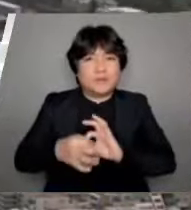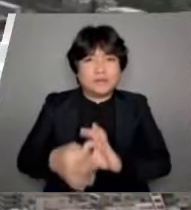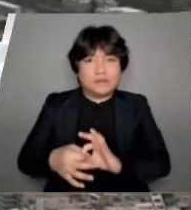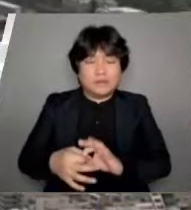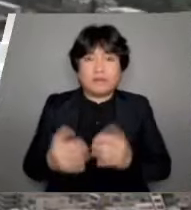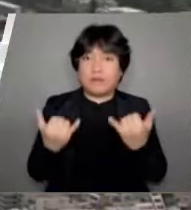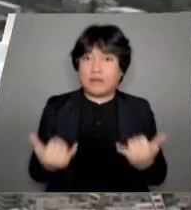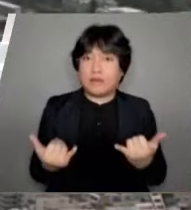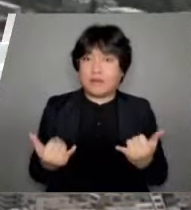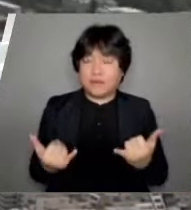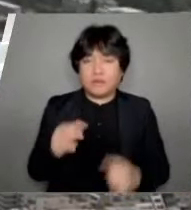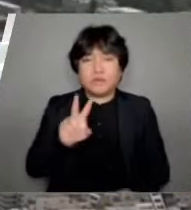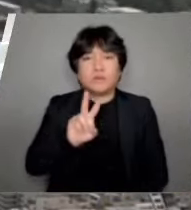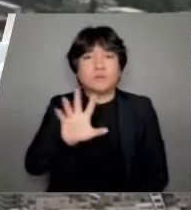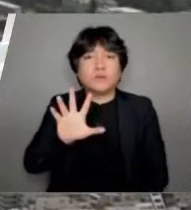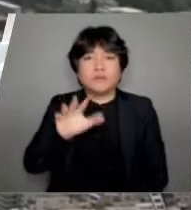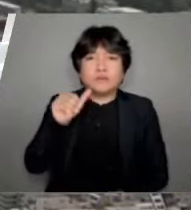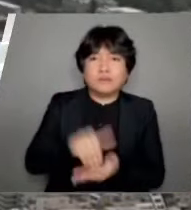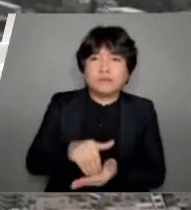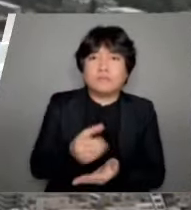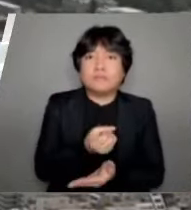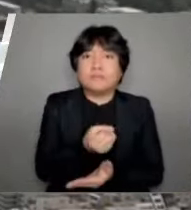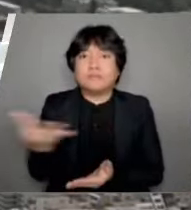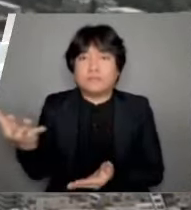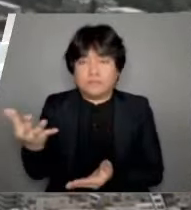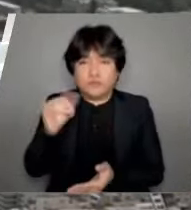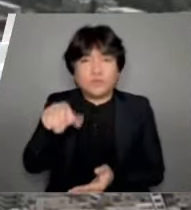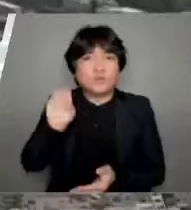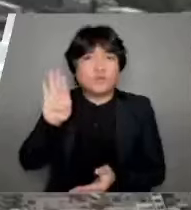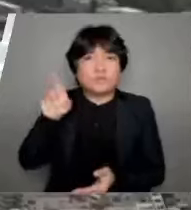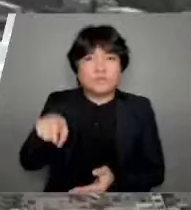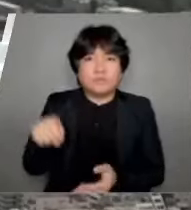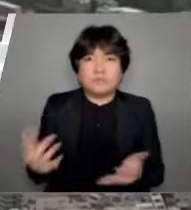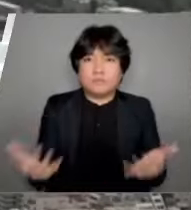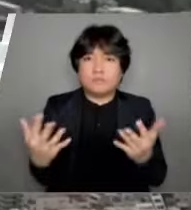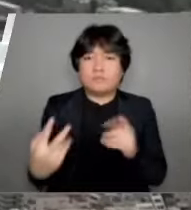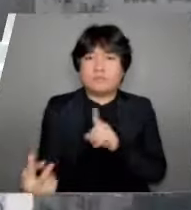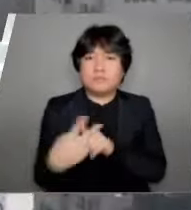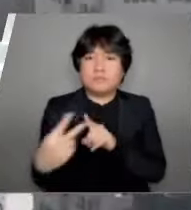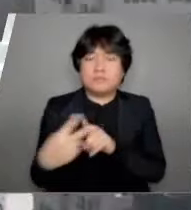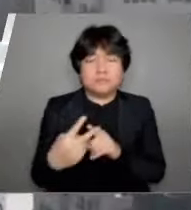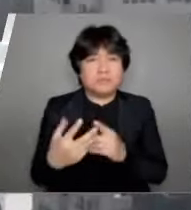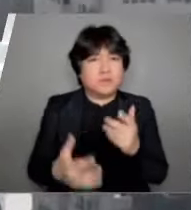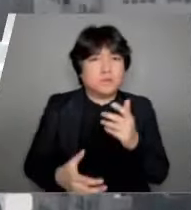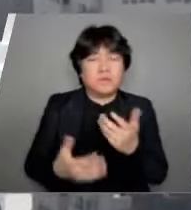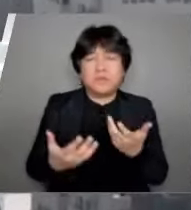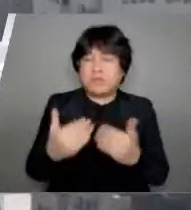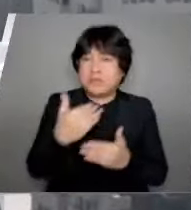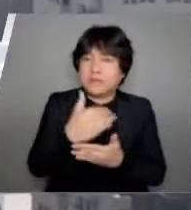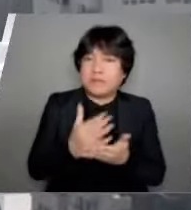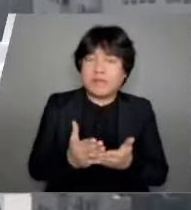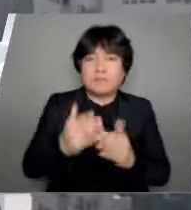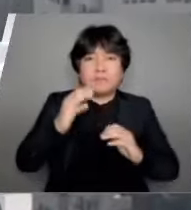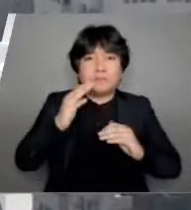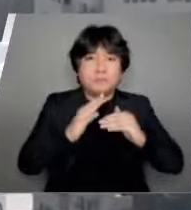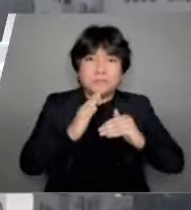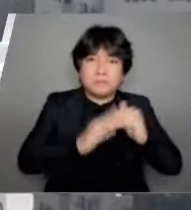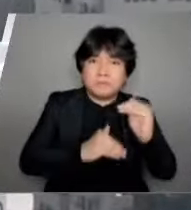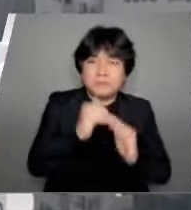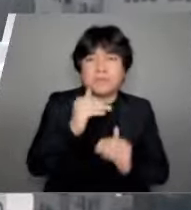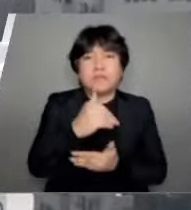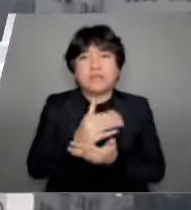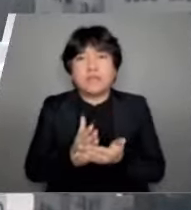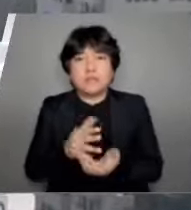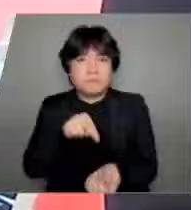Ang iba rito mula sa sektor ng construction, hospitality at medical field. Yung mga nakikipagkilahok dito, mga